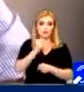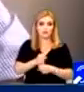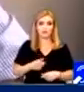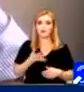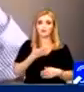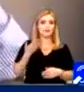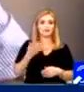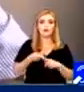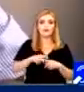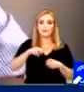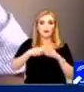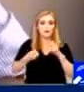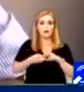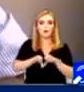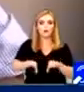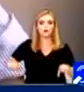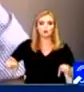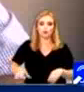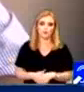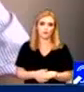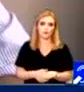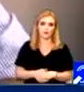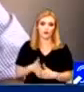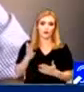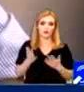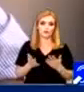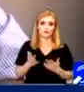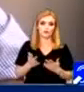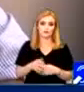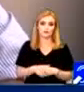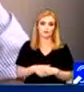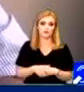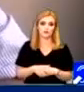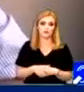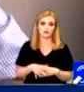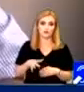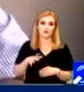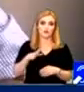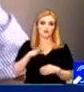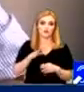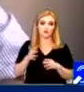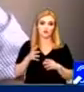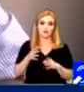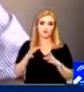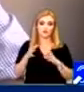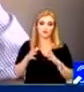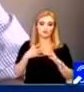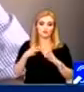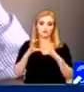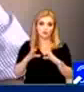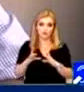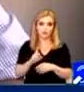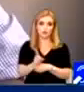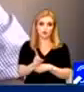problema de rețea. Ca să vedem dacă s-a scurs atâta apă, trebuie să fie la începutul rețelii pus un contor de evidență. Așa ceva